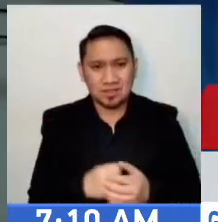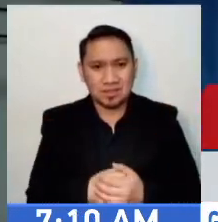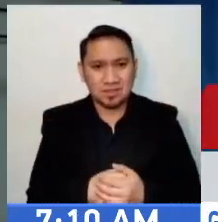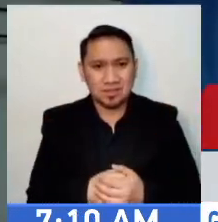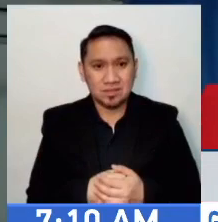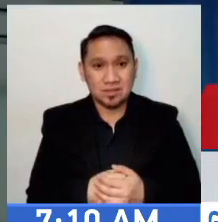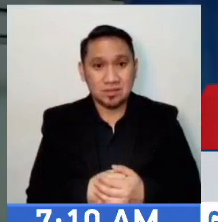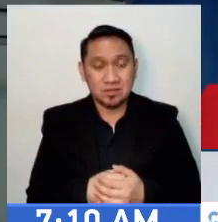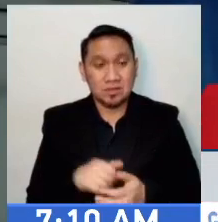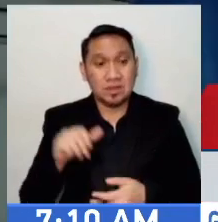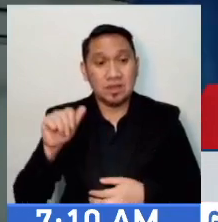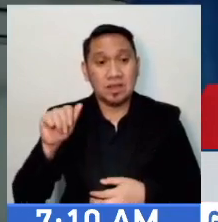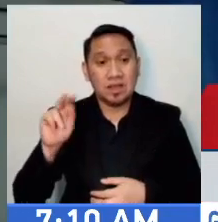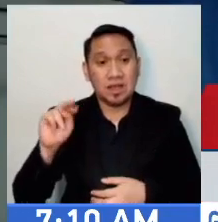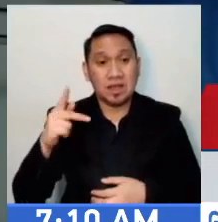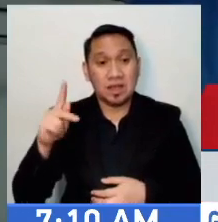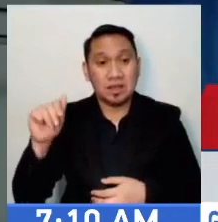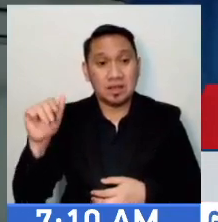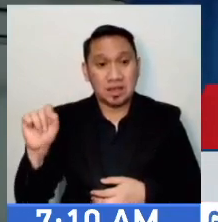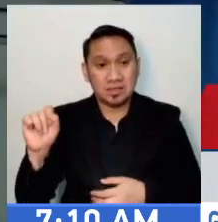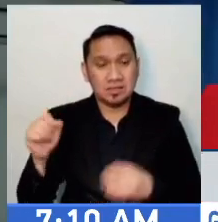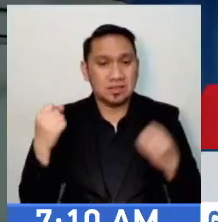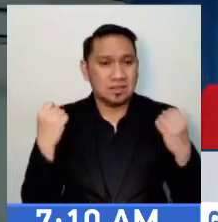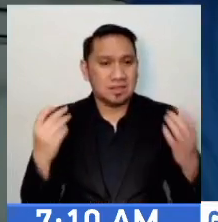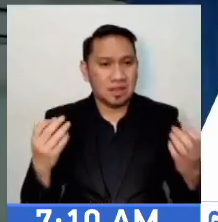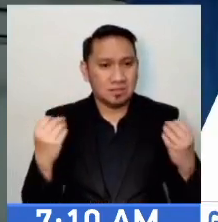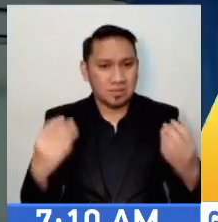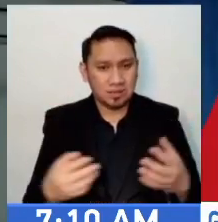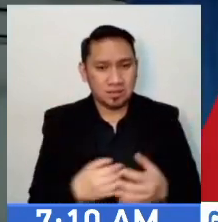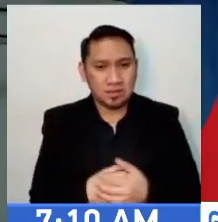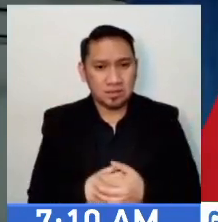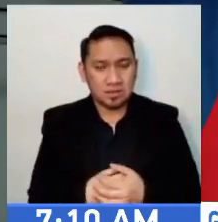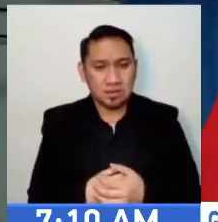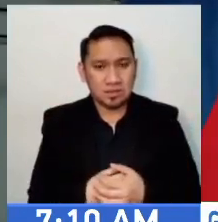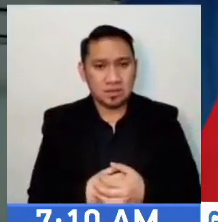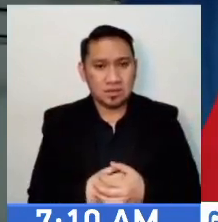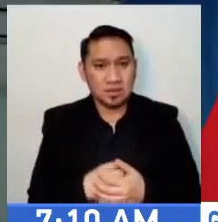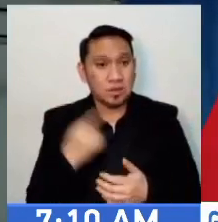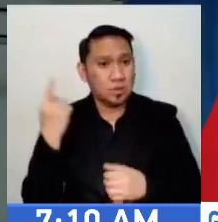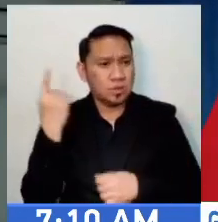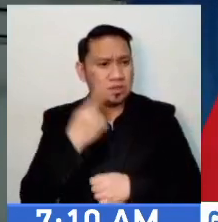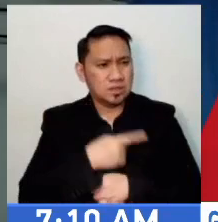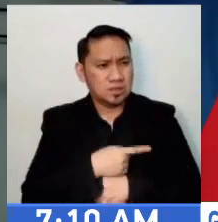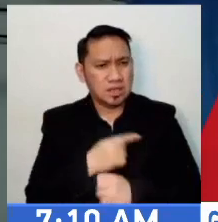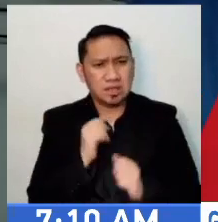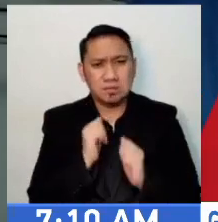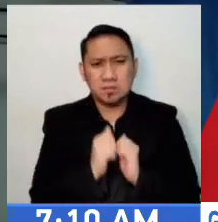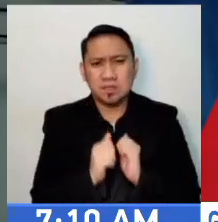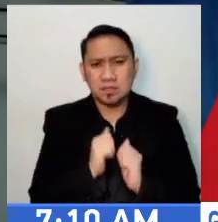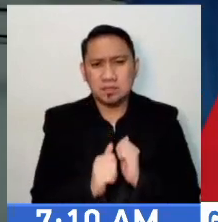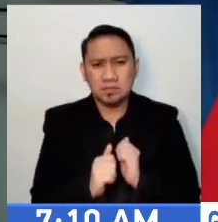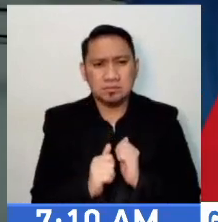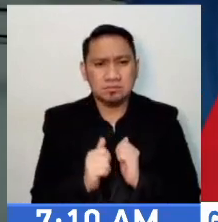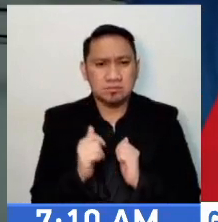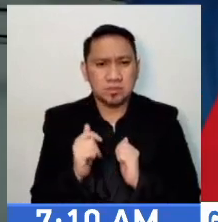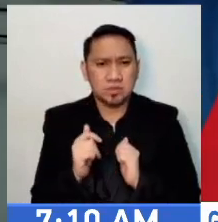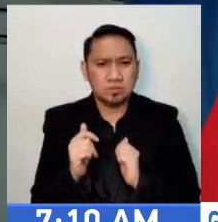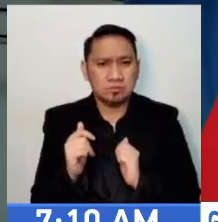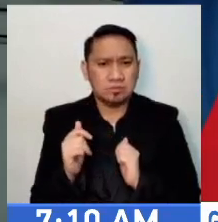sobrang dami na po namin. Kumbaga sa isang araw, parang wala na po sa 10 booking